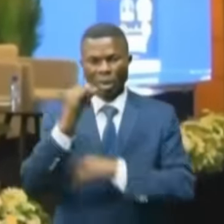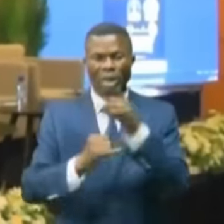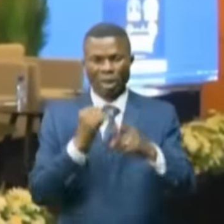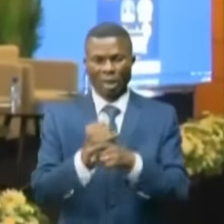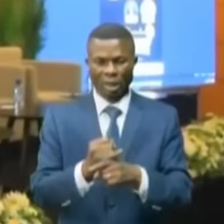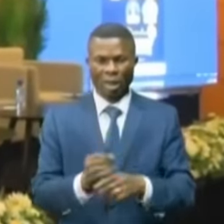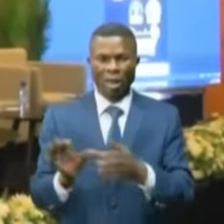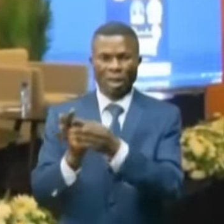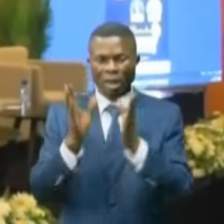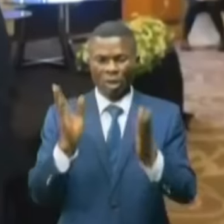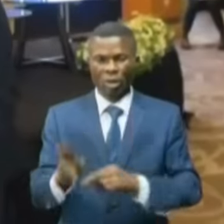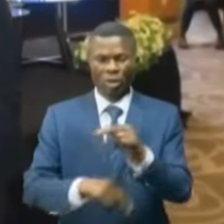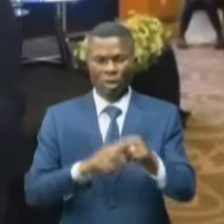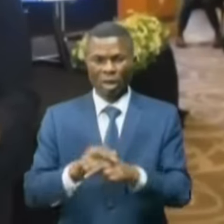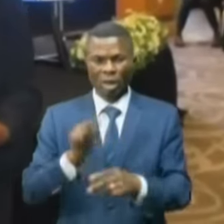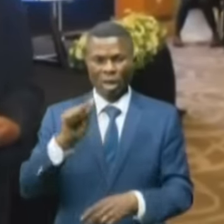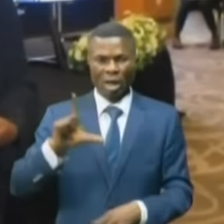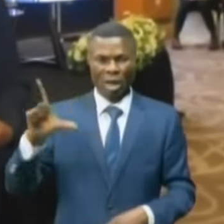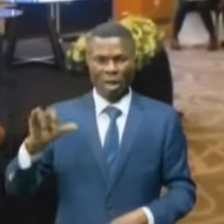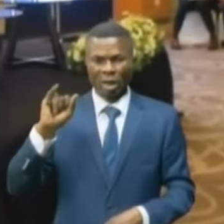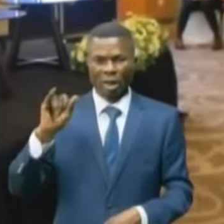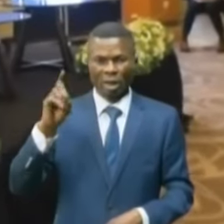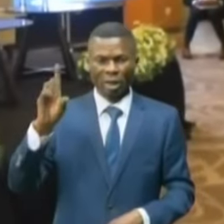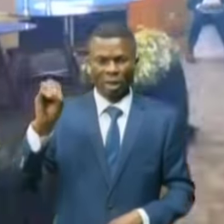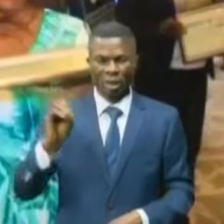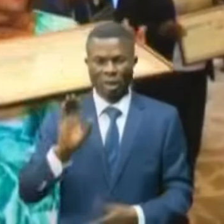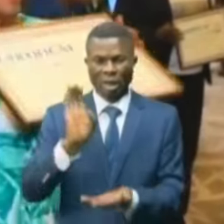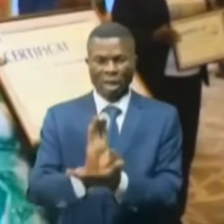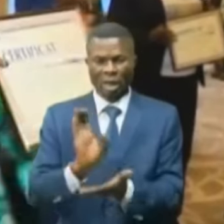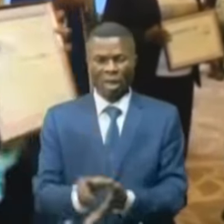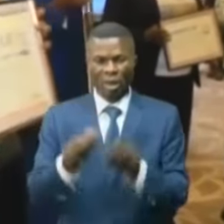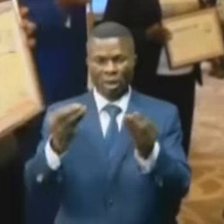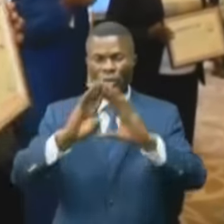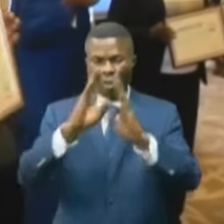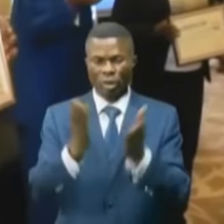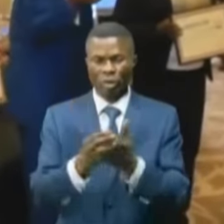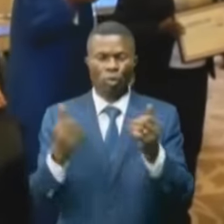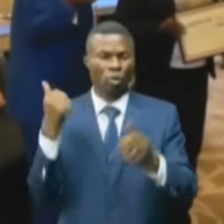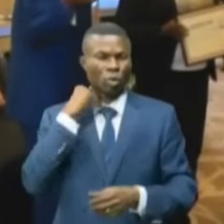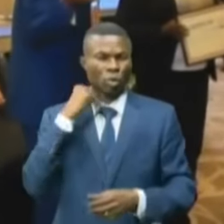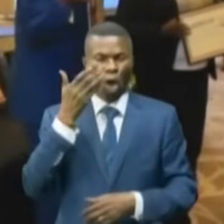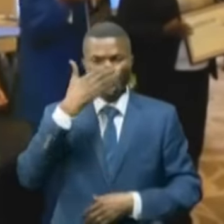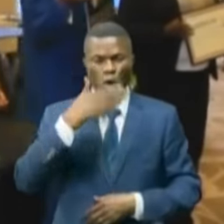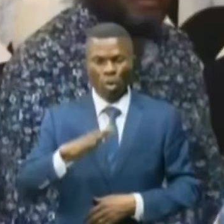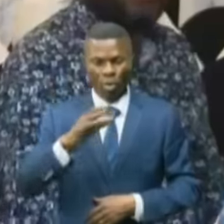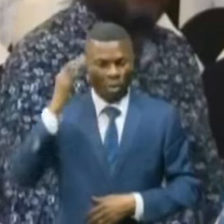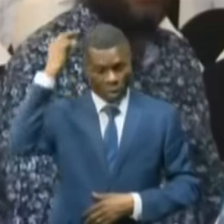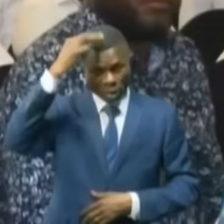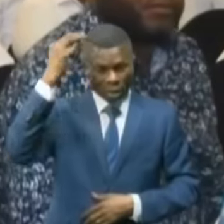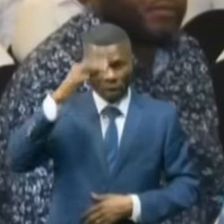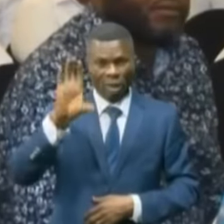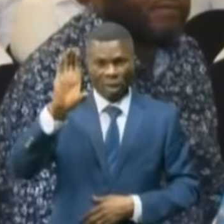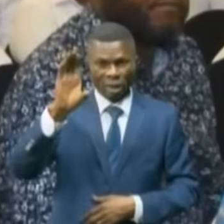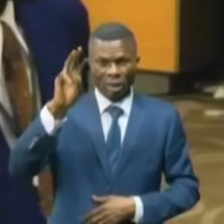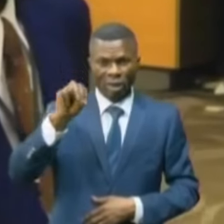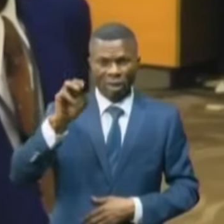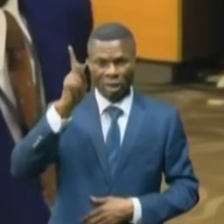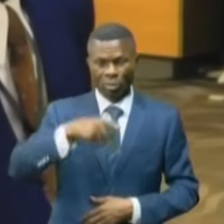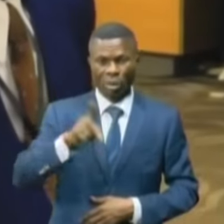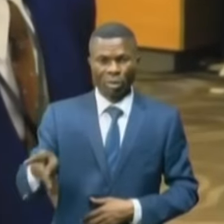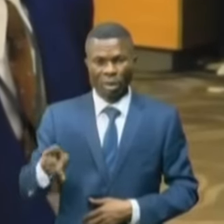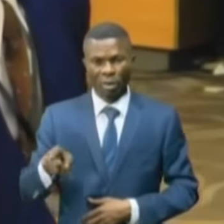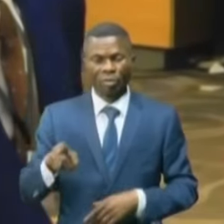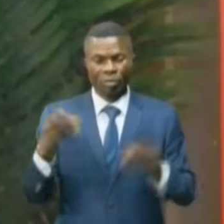son coordonnateur Alidor Mouyaya, a remis des certificats de mérite au personnel soignant du Centre Neuropsychopathologie de Kinshasa